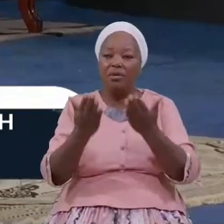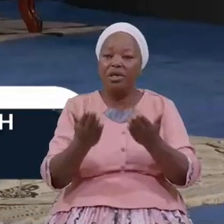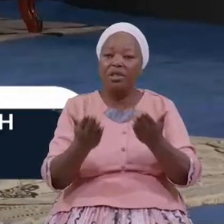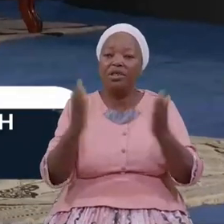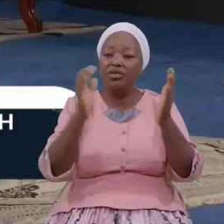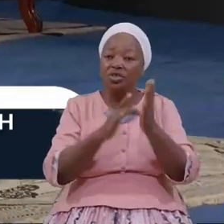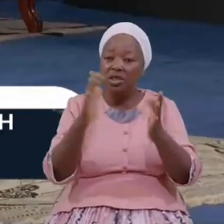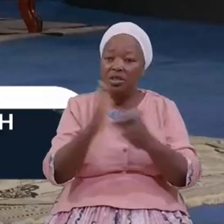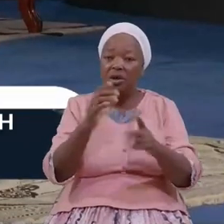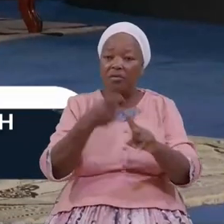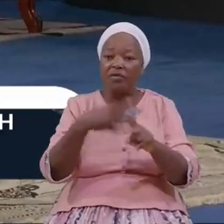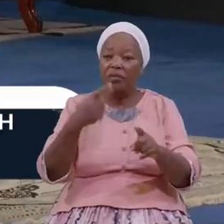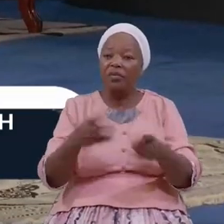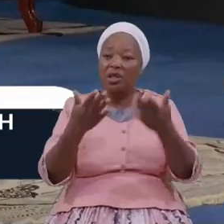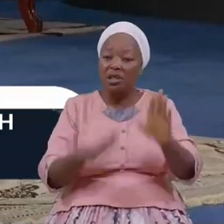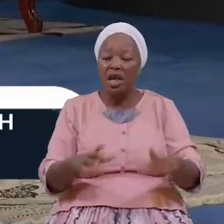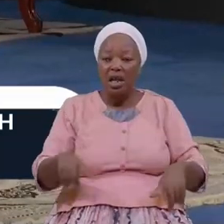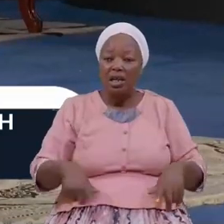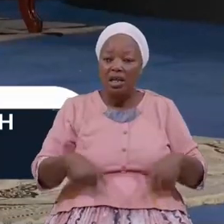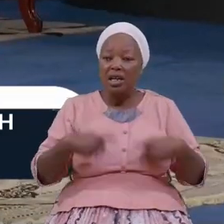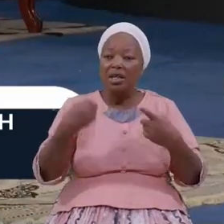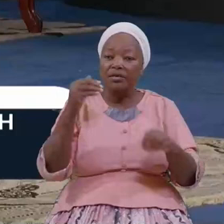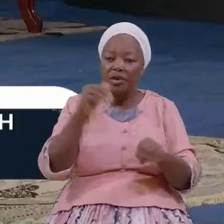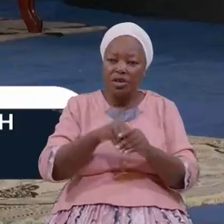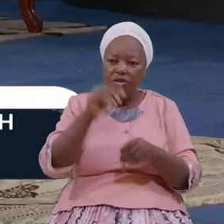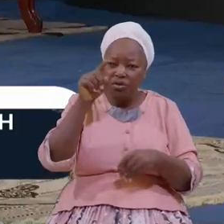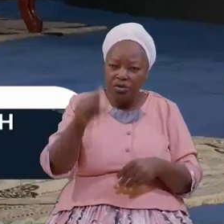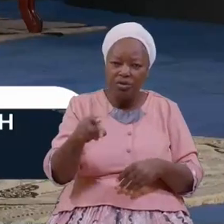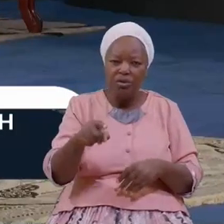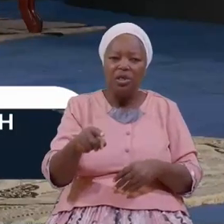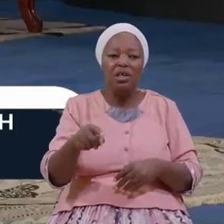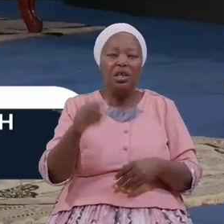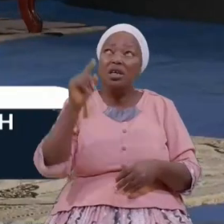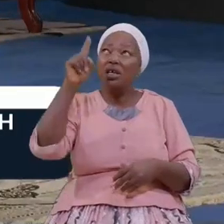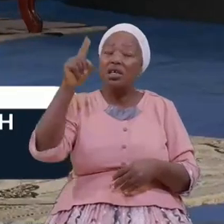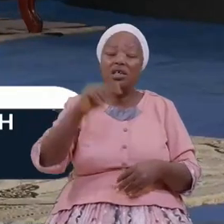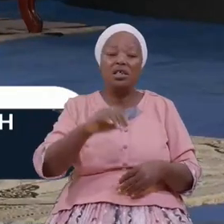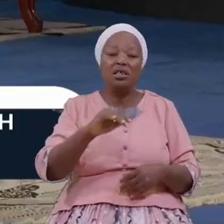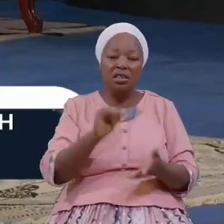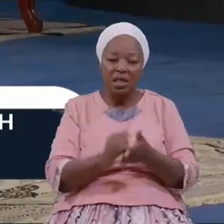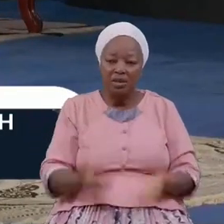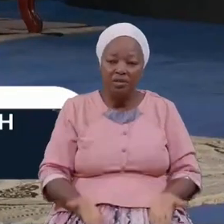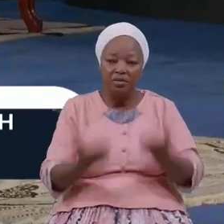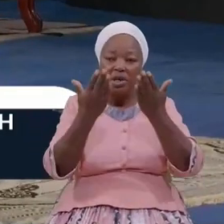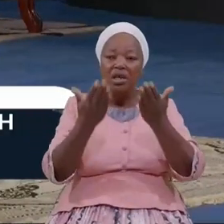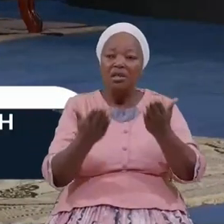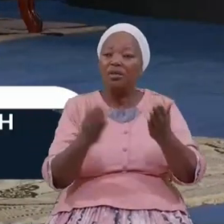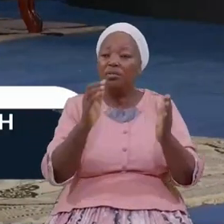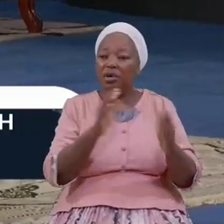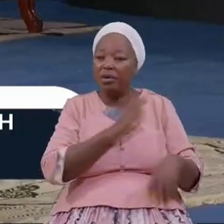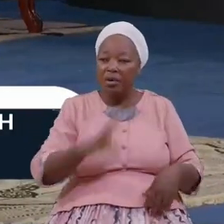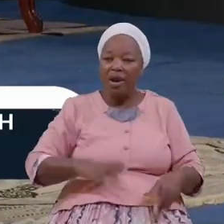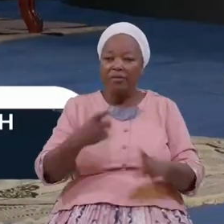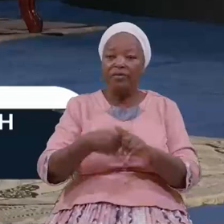ressuscité Jésus d'entre les morts habite en vous, celui qui a ressuscité Christ d'entre